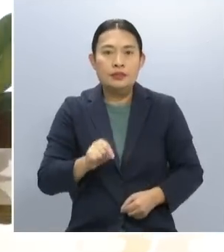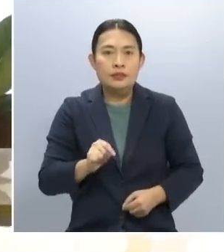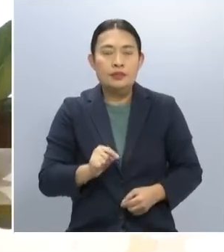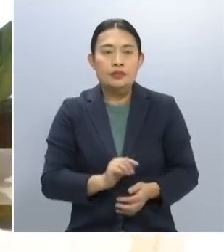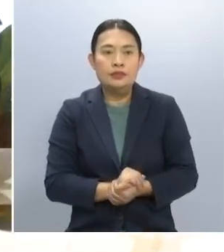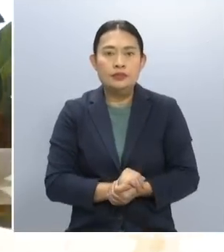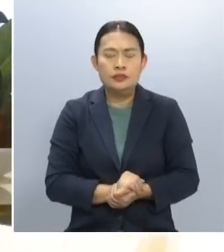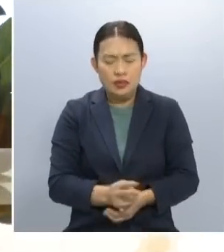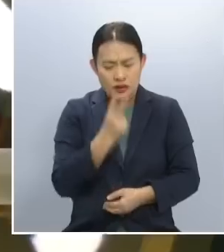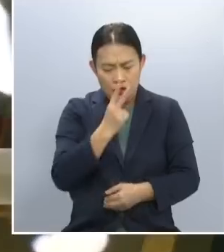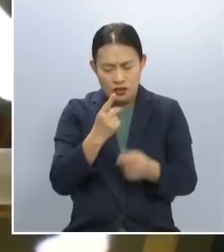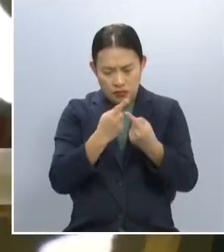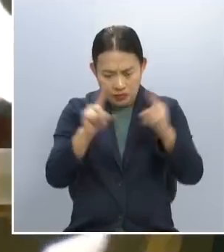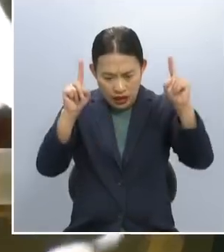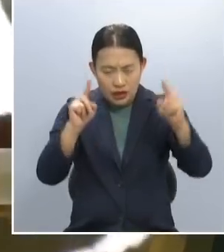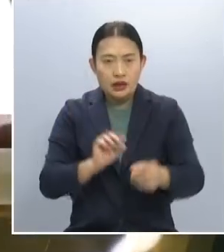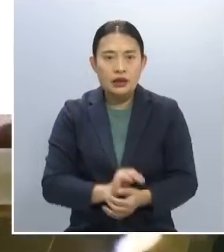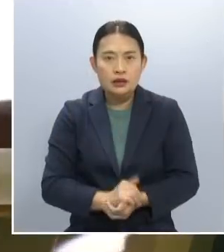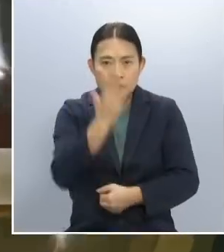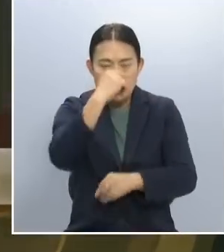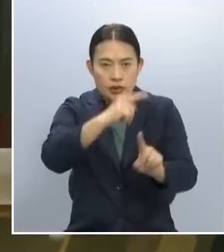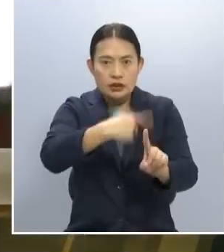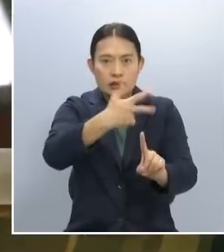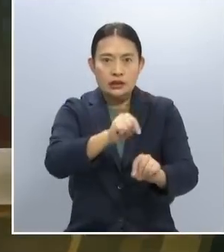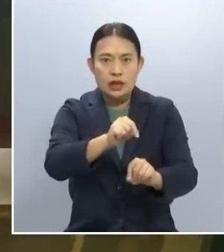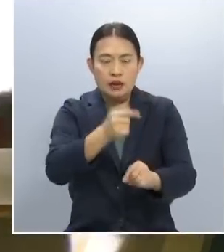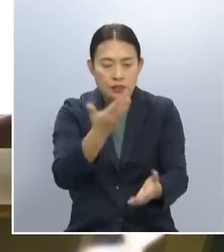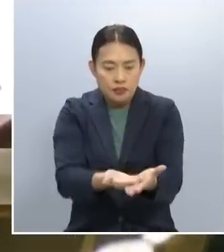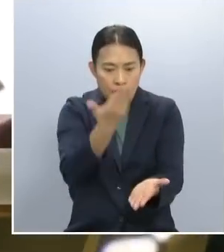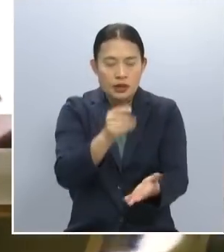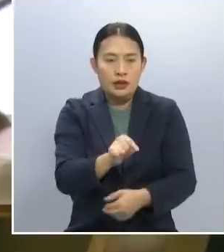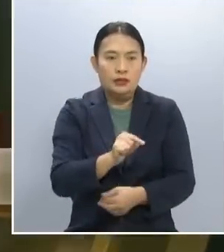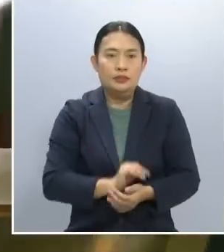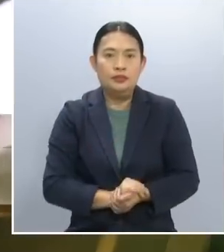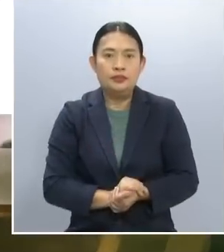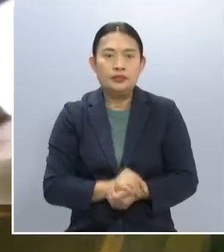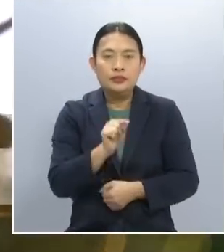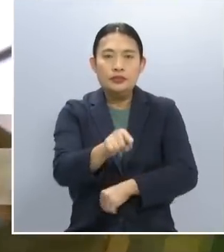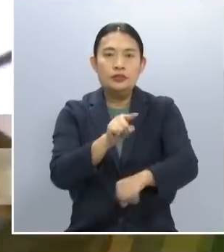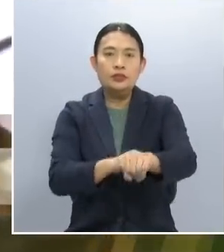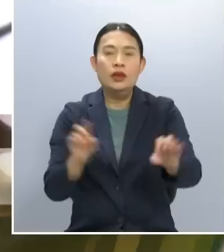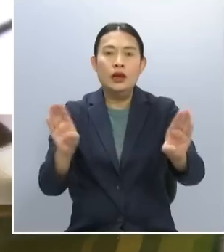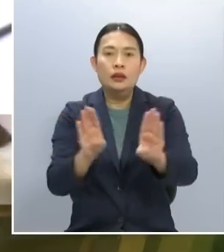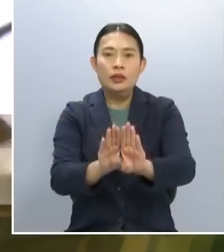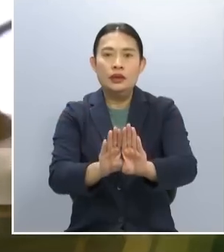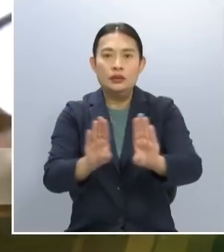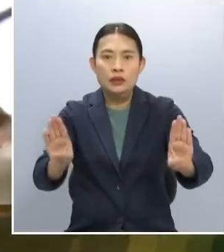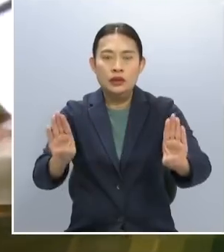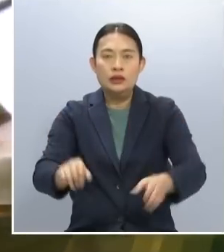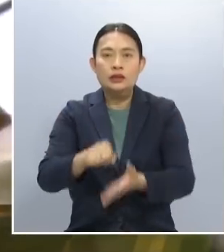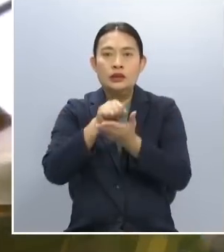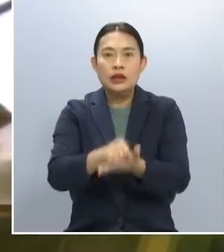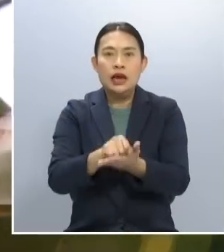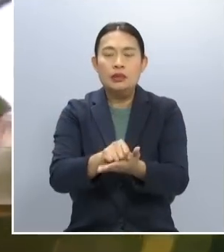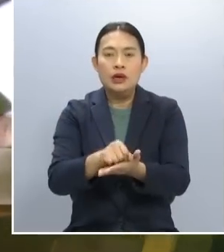แปลกใจทำไมยอดเดือนมีนาคมยังสูงถึงขนาดนี้หมวยแม้ว่าเวลาปิดเวลาเปิดแล้วยอดการใช้บริการก็ยังไม่